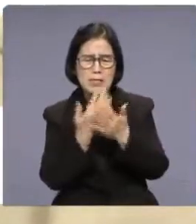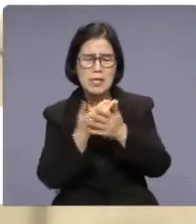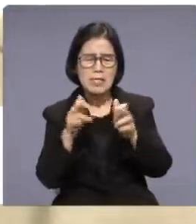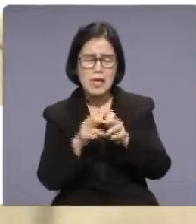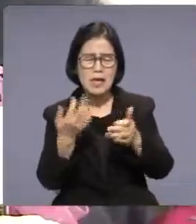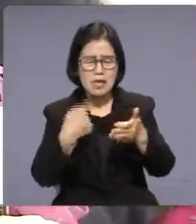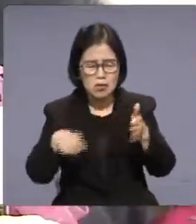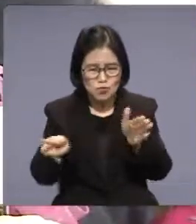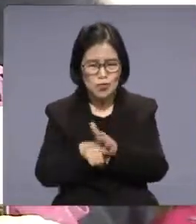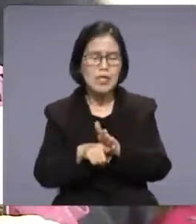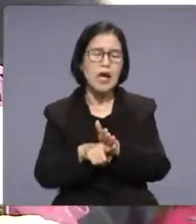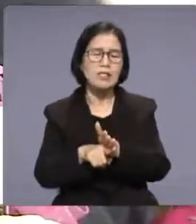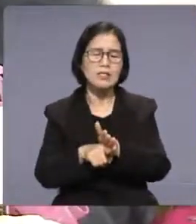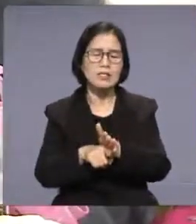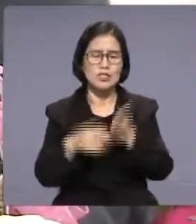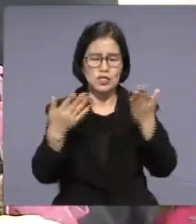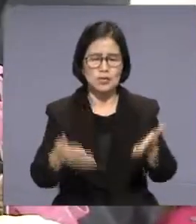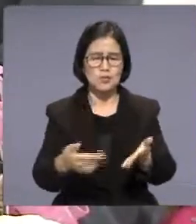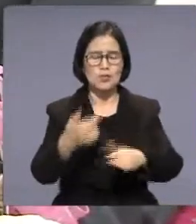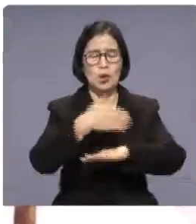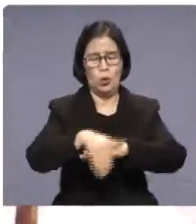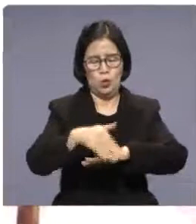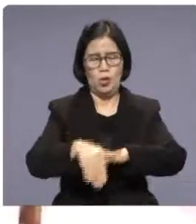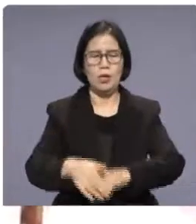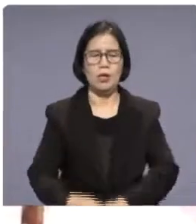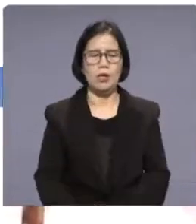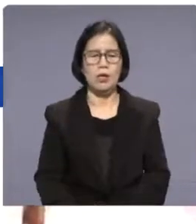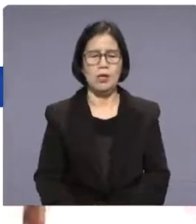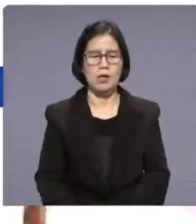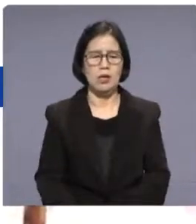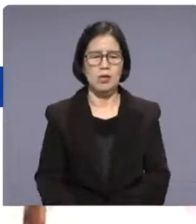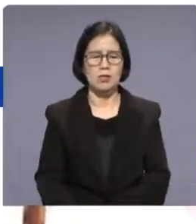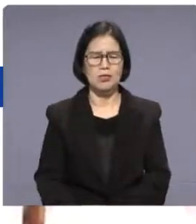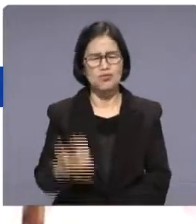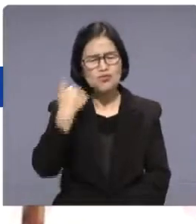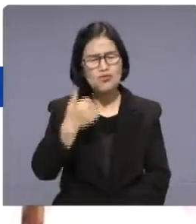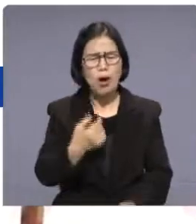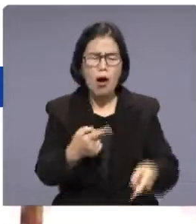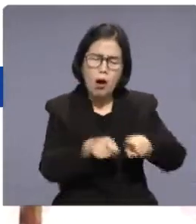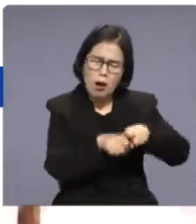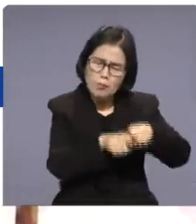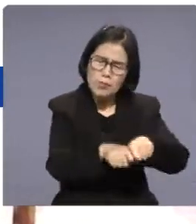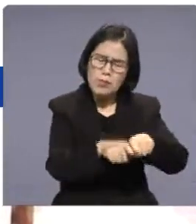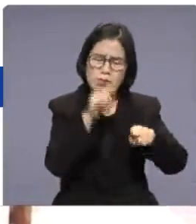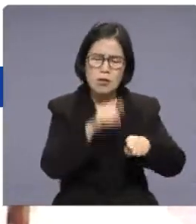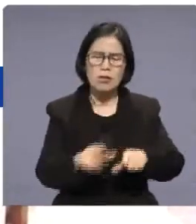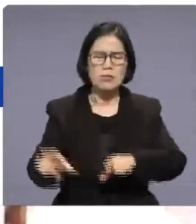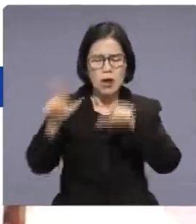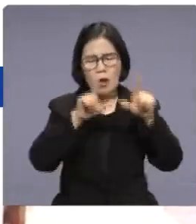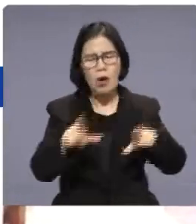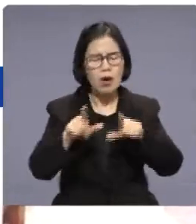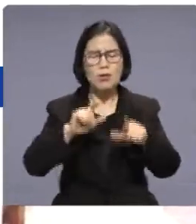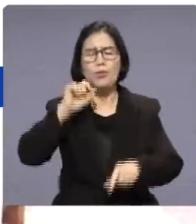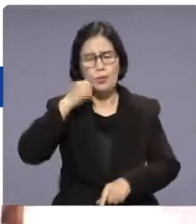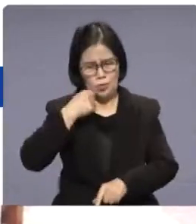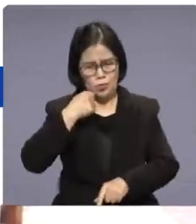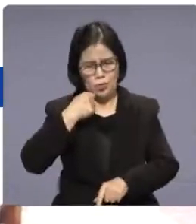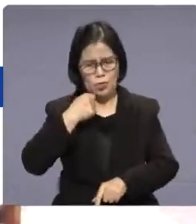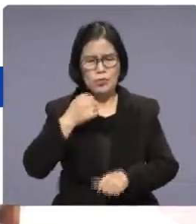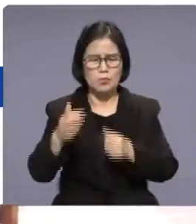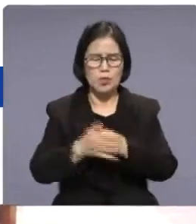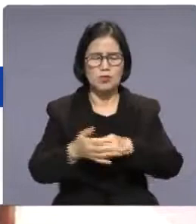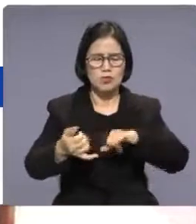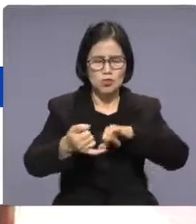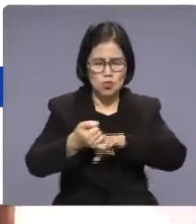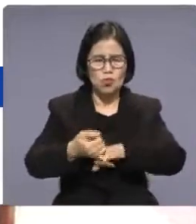쉼터 건립을 계획하고 있습니다. 누군가가 꼭 붙어 있어야 되거든. 생활이 패턴이 깨지잖아요.